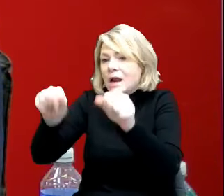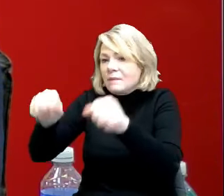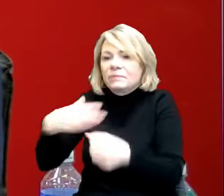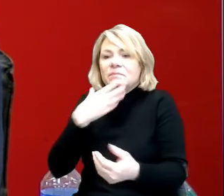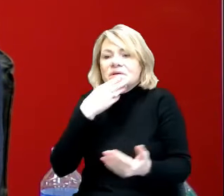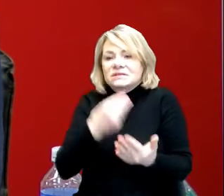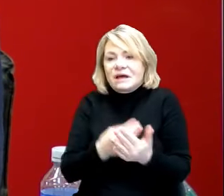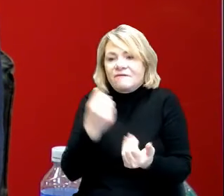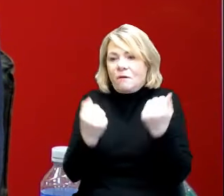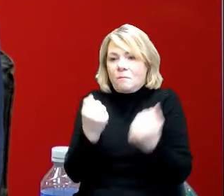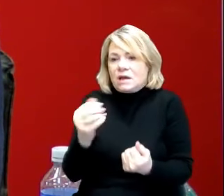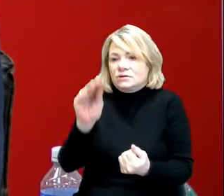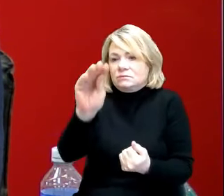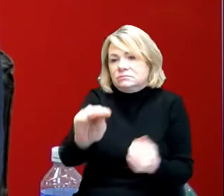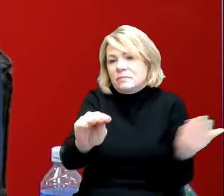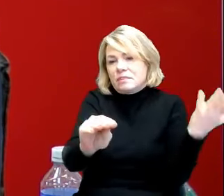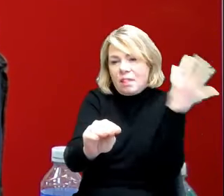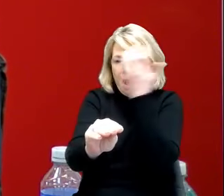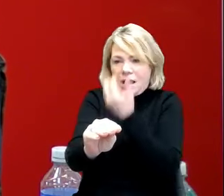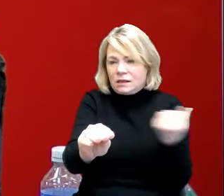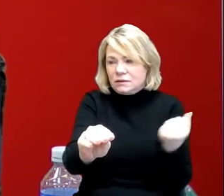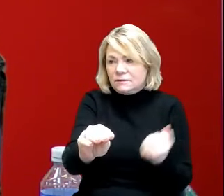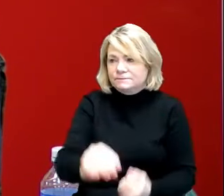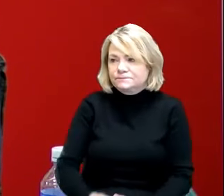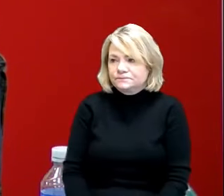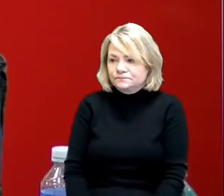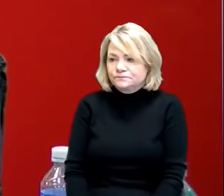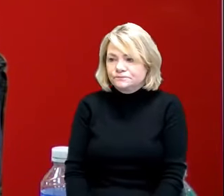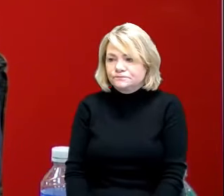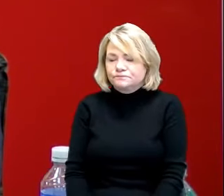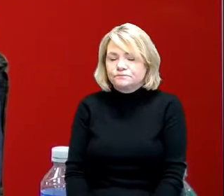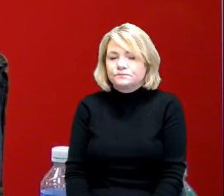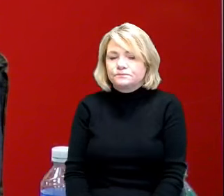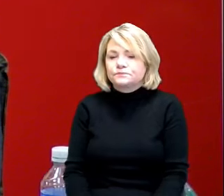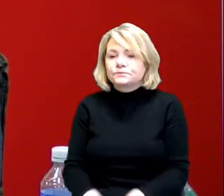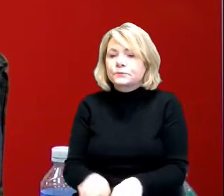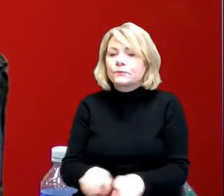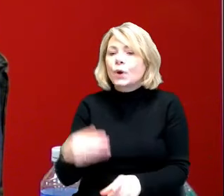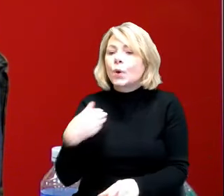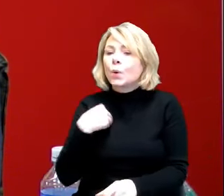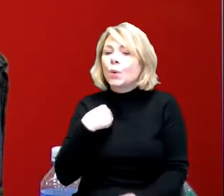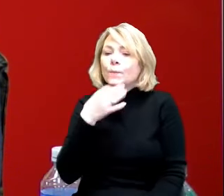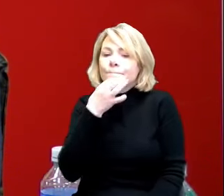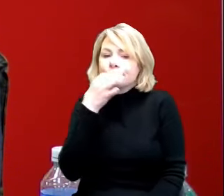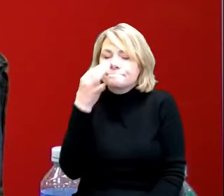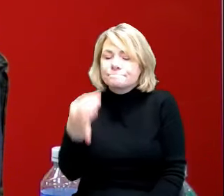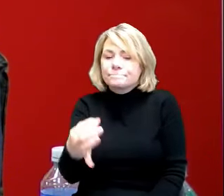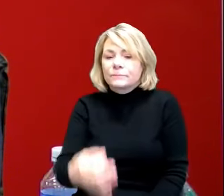bent jau nakčiai a noriu pasakyti kad a